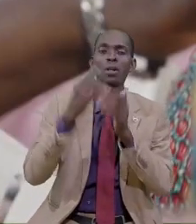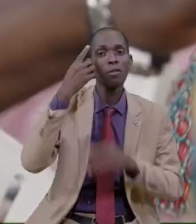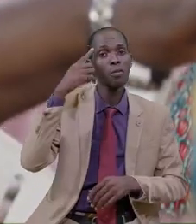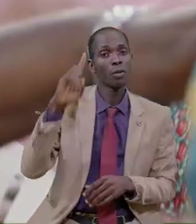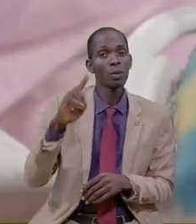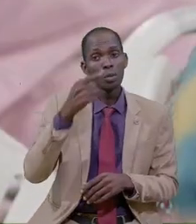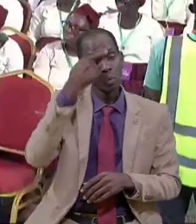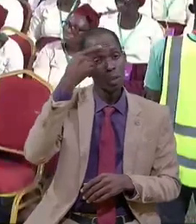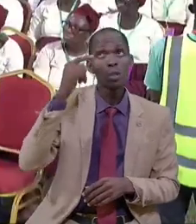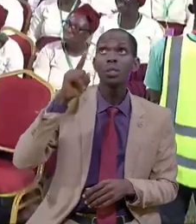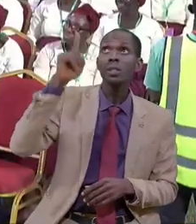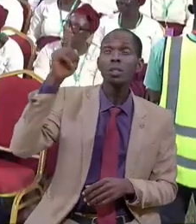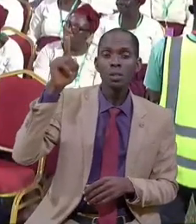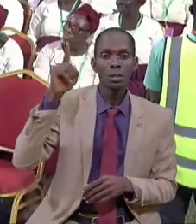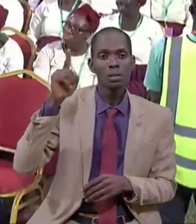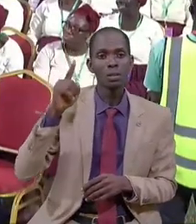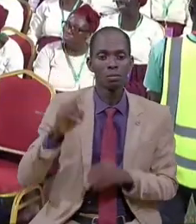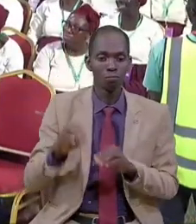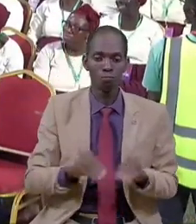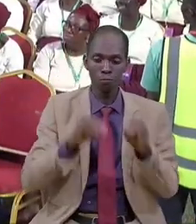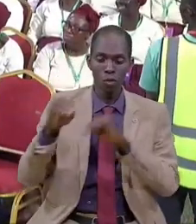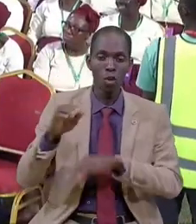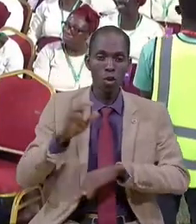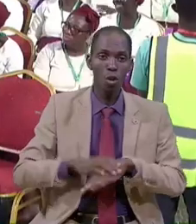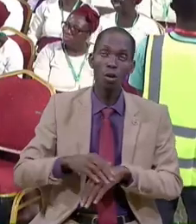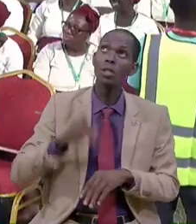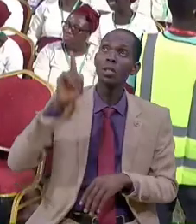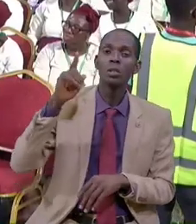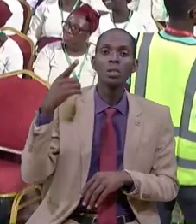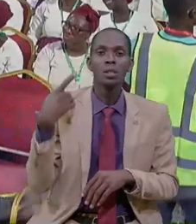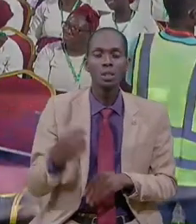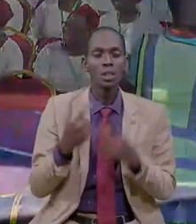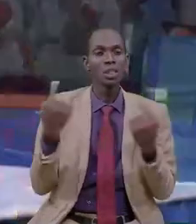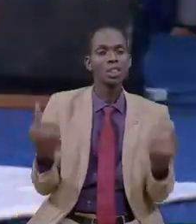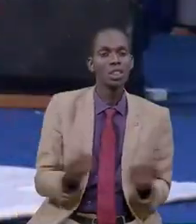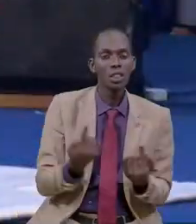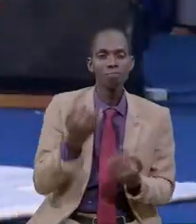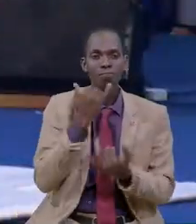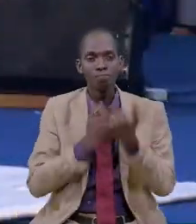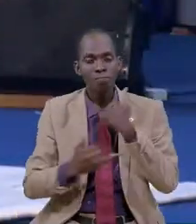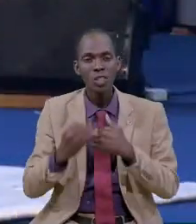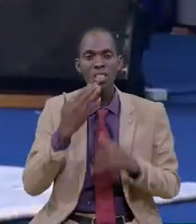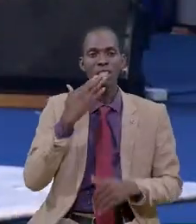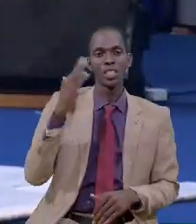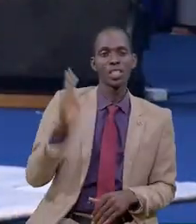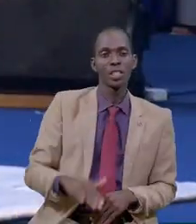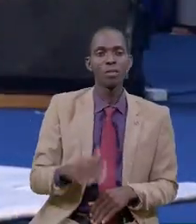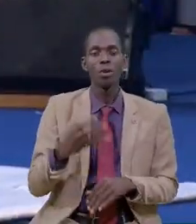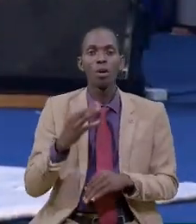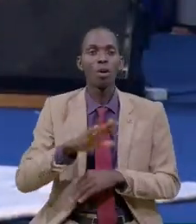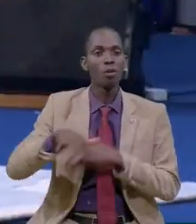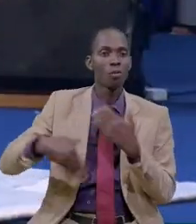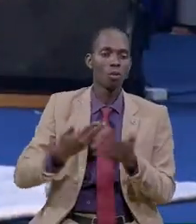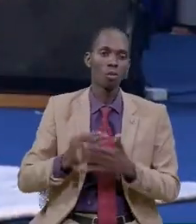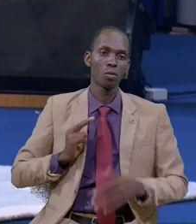Because he laid on him the transgression, the sin, the evil and the iniquity of us